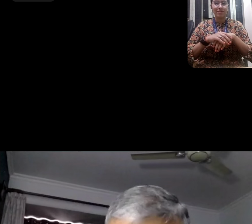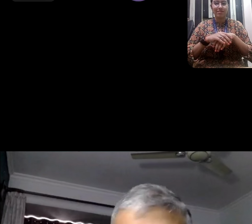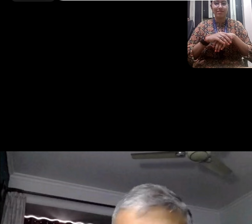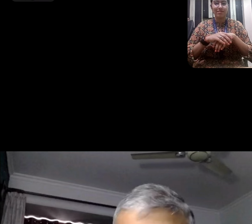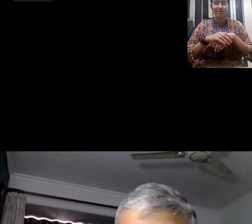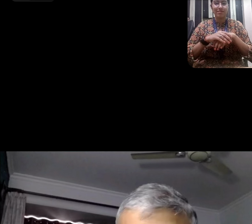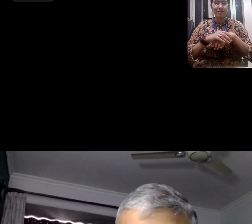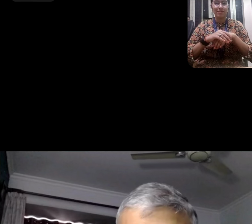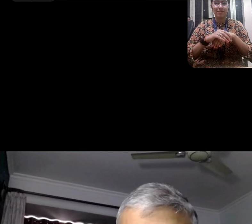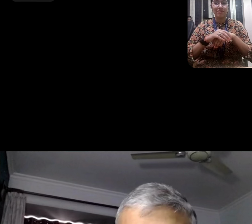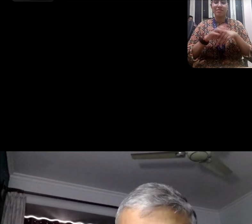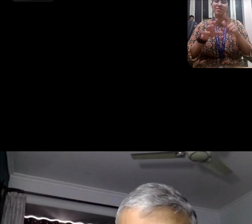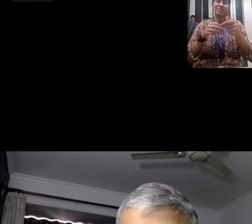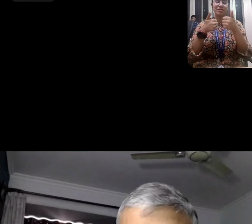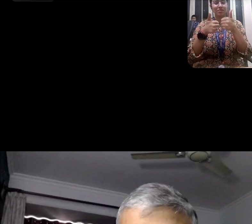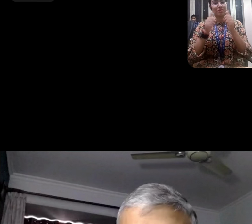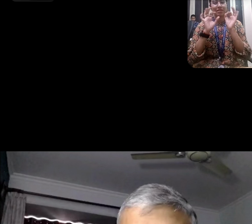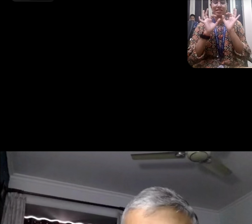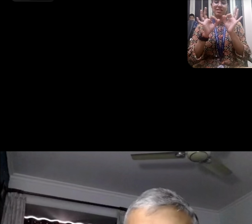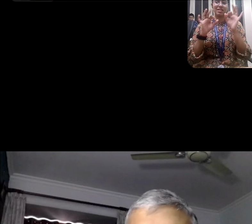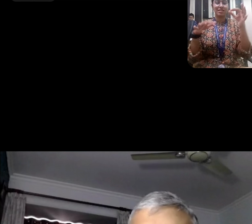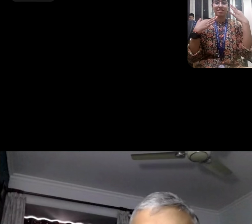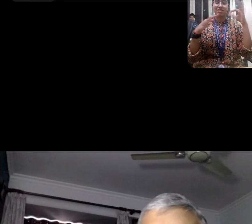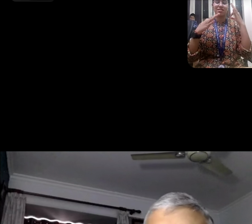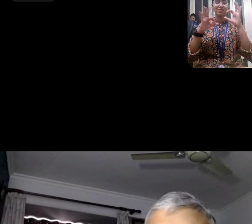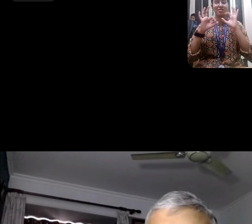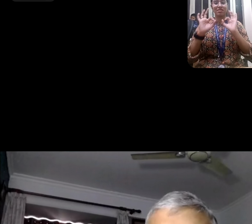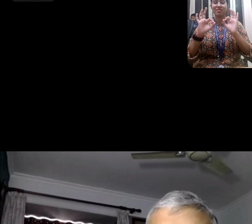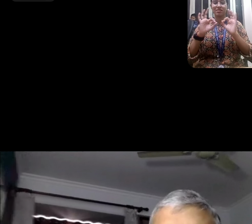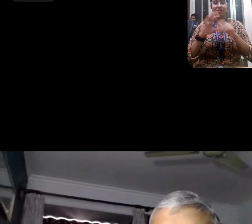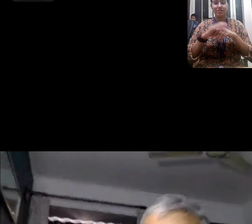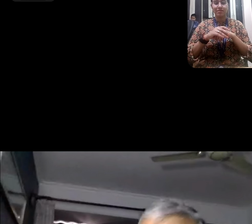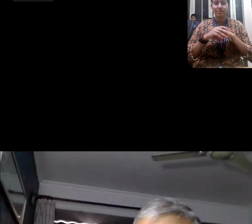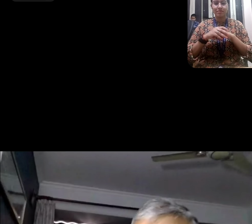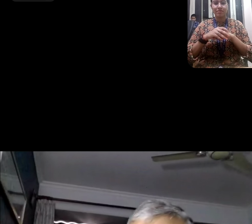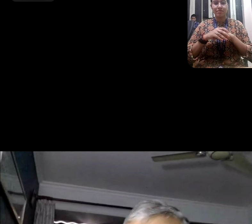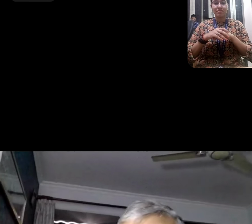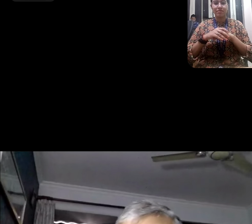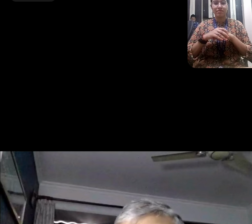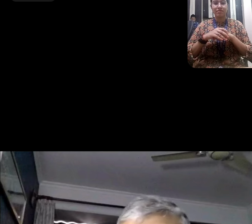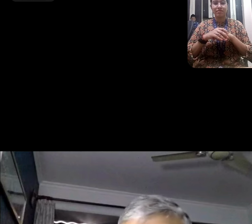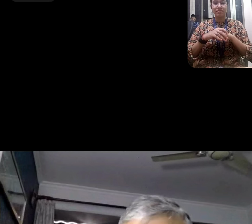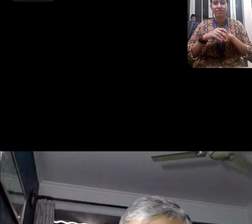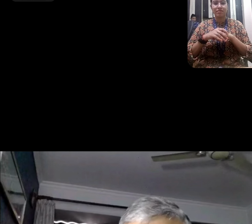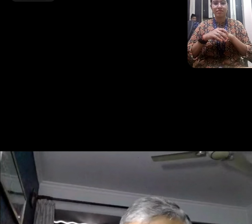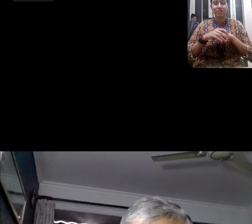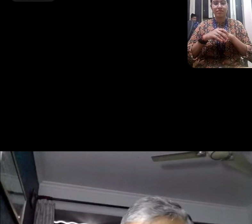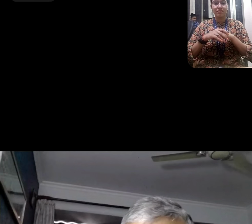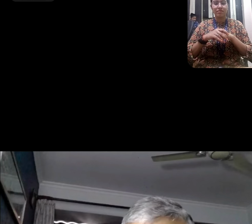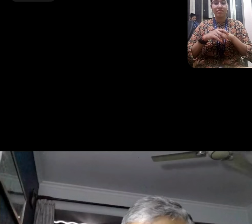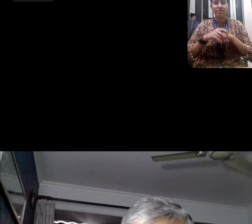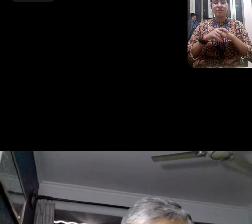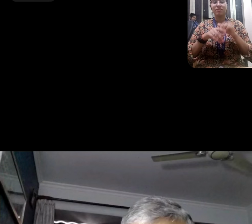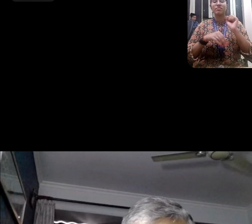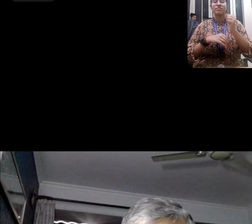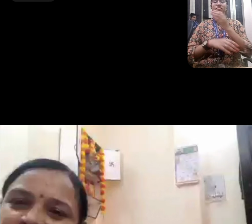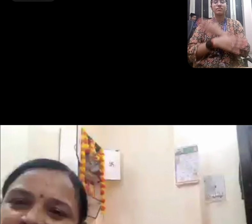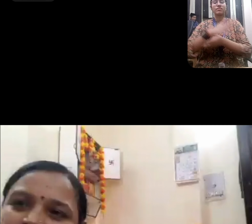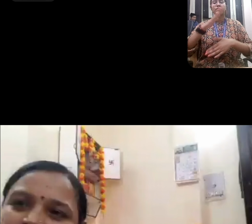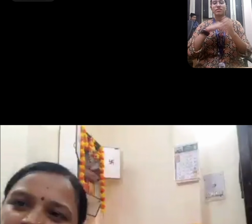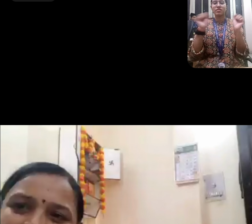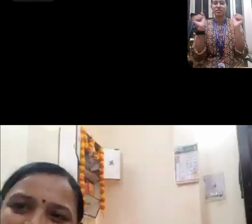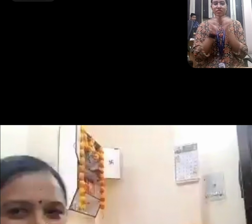लो। गुड गुड गुड वेरी नाइस, बहुत बढ़िया। तो आप कब से सार्थक के साथ जुड़ी हैं जी आरती जी? सर मुझे